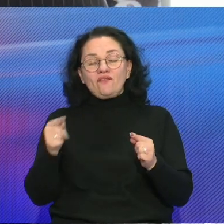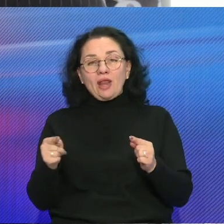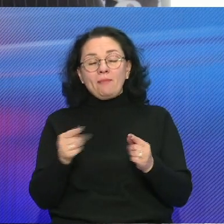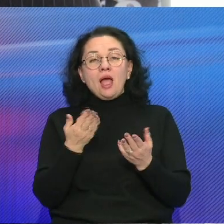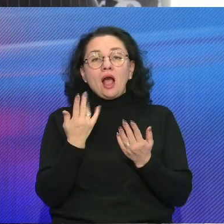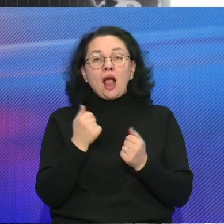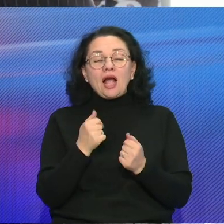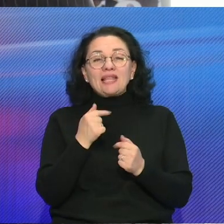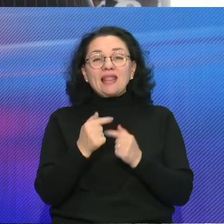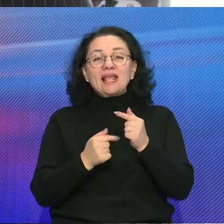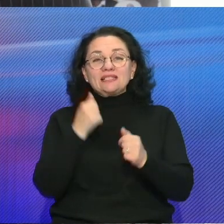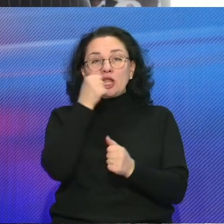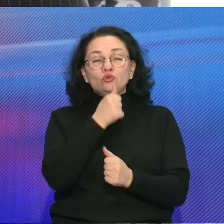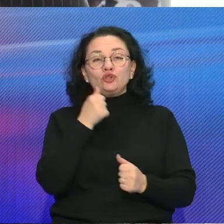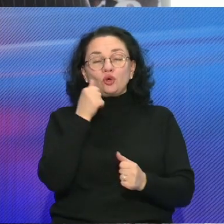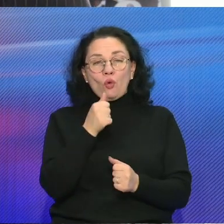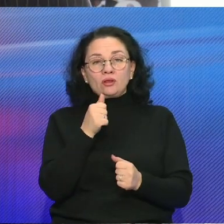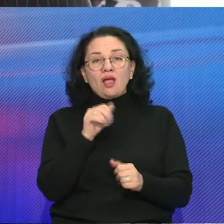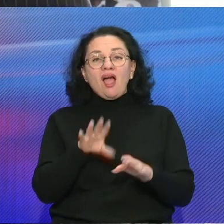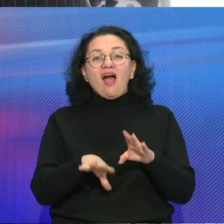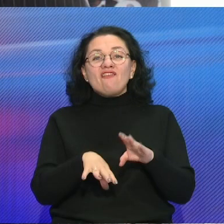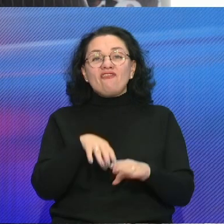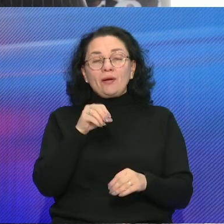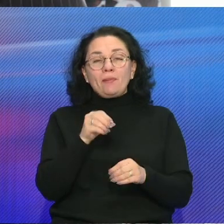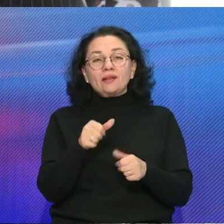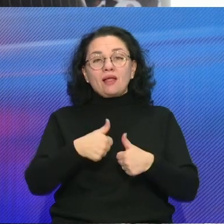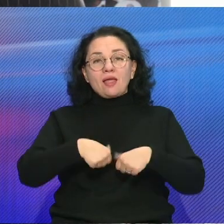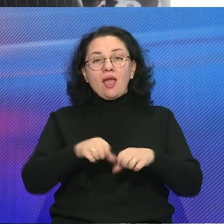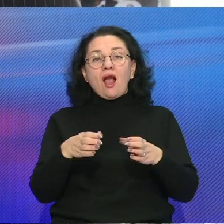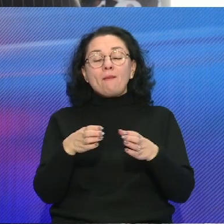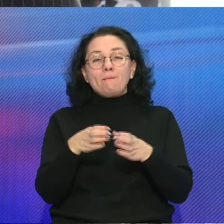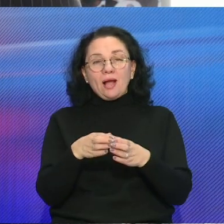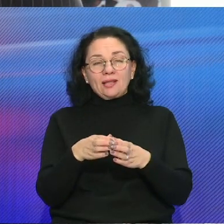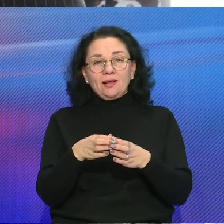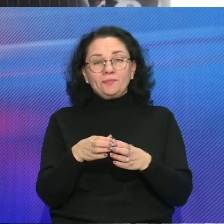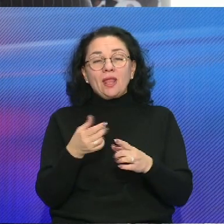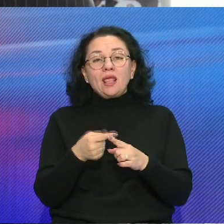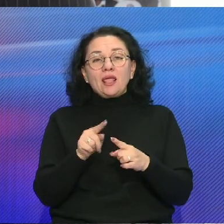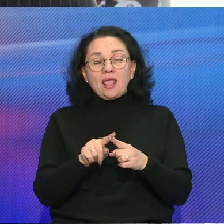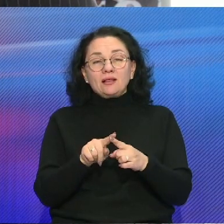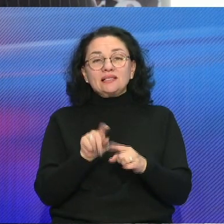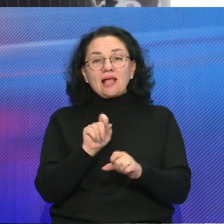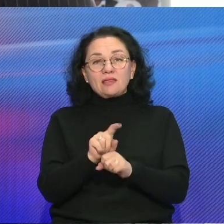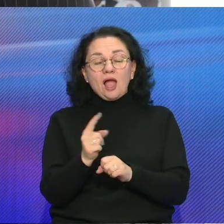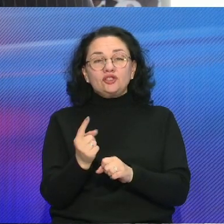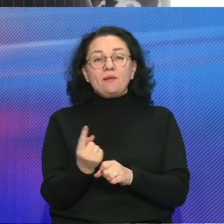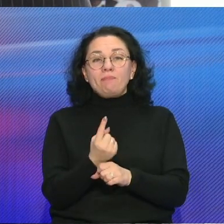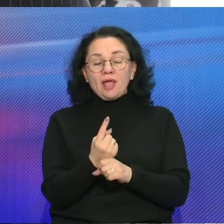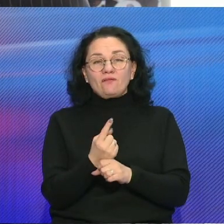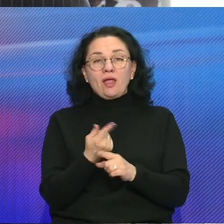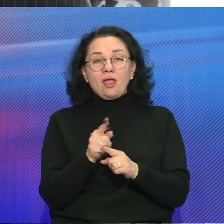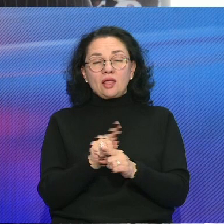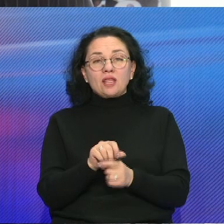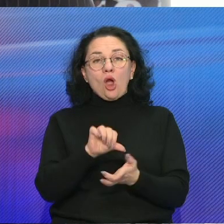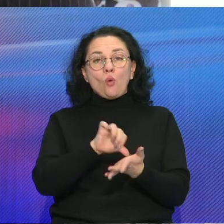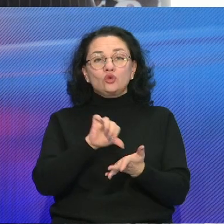год выборной кампании. Какие мы ставим задачи? Ну, опять же, это участие в